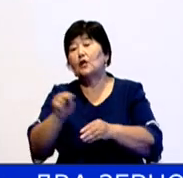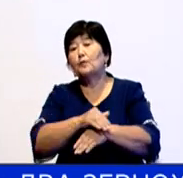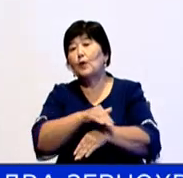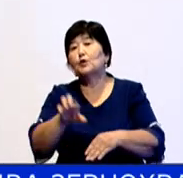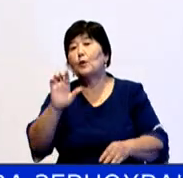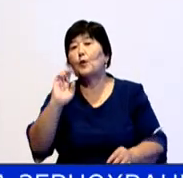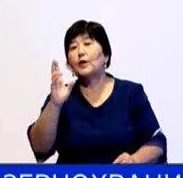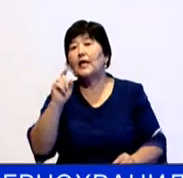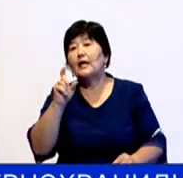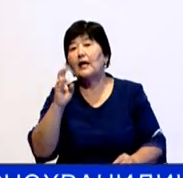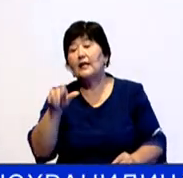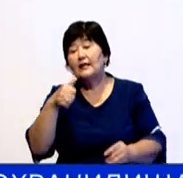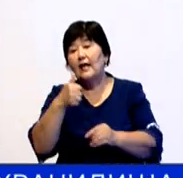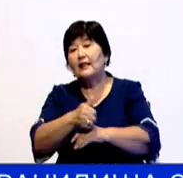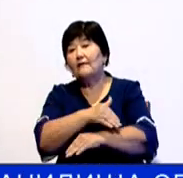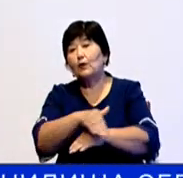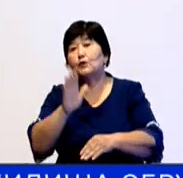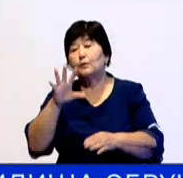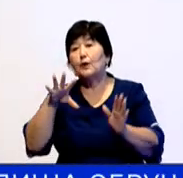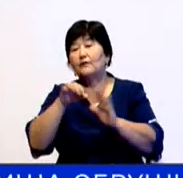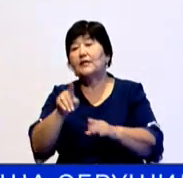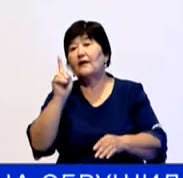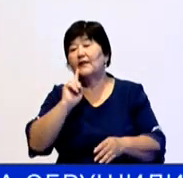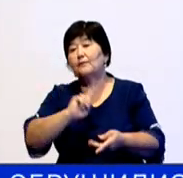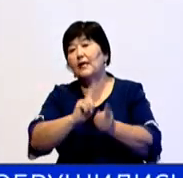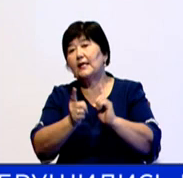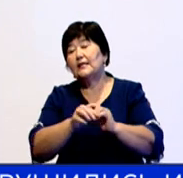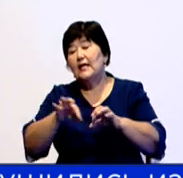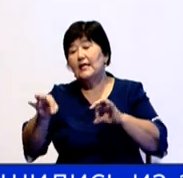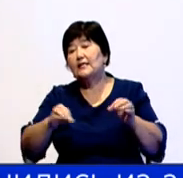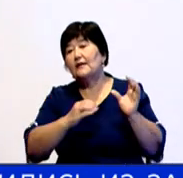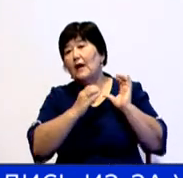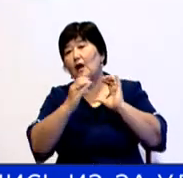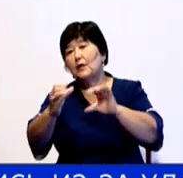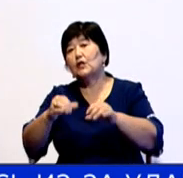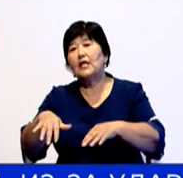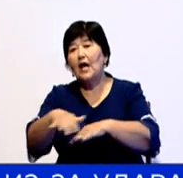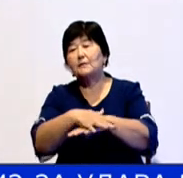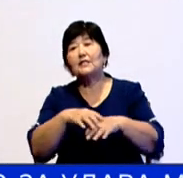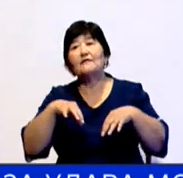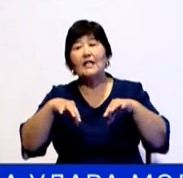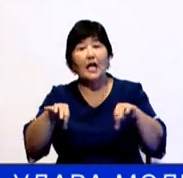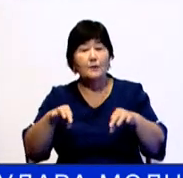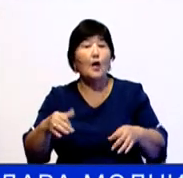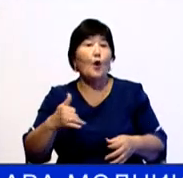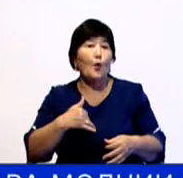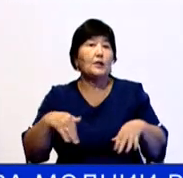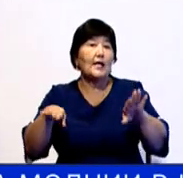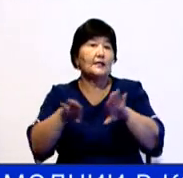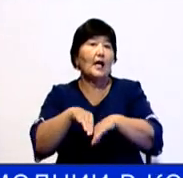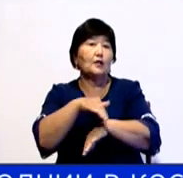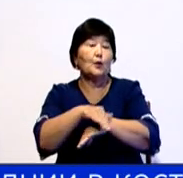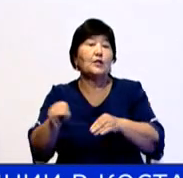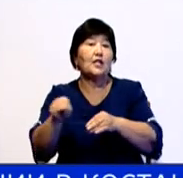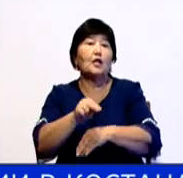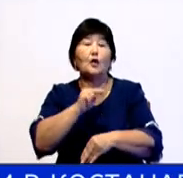улицы баки Ханова поскольку это главные улицы будут внесены временные изменения в схему маршрутов общественного транспорта Однако у нас закрытием улицы